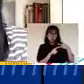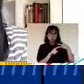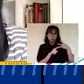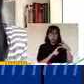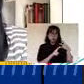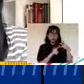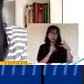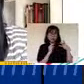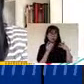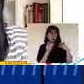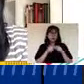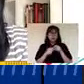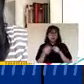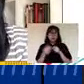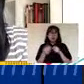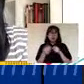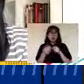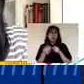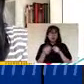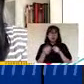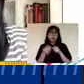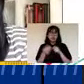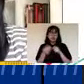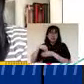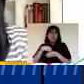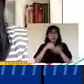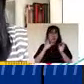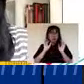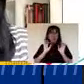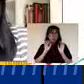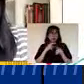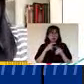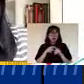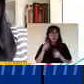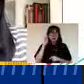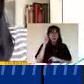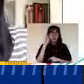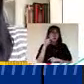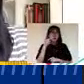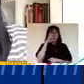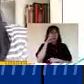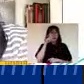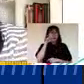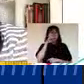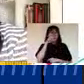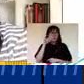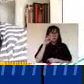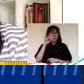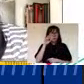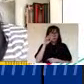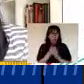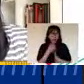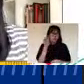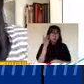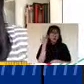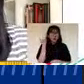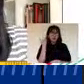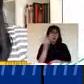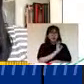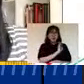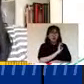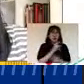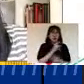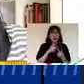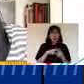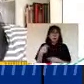investasi lebih banyak. Tapi kalau kita lihat dari pernyataan pemerintah, baik itu oleh Presiden maupun Menko Perekonomian